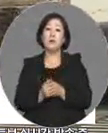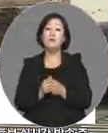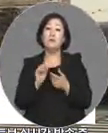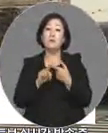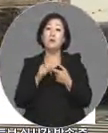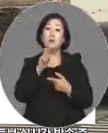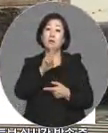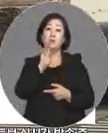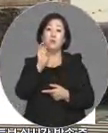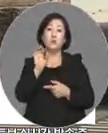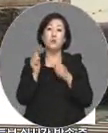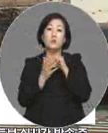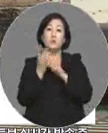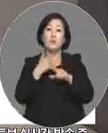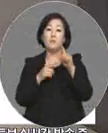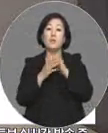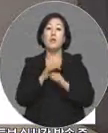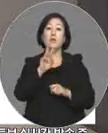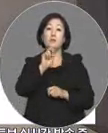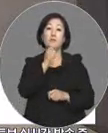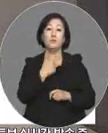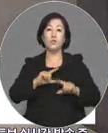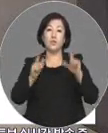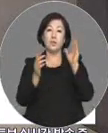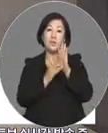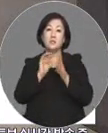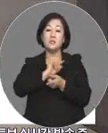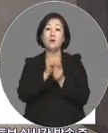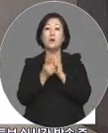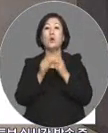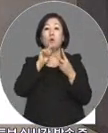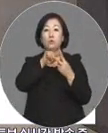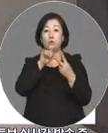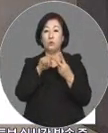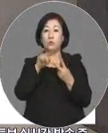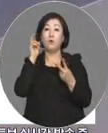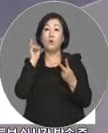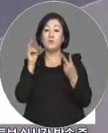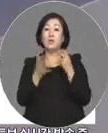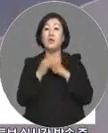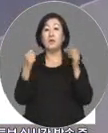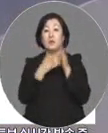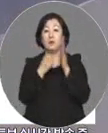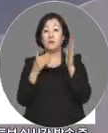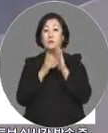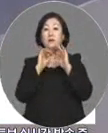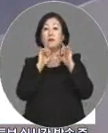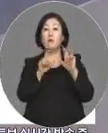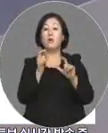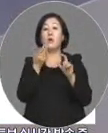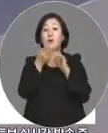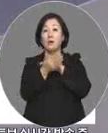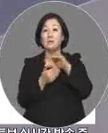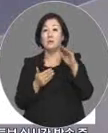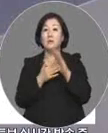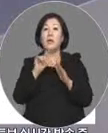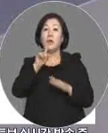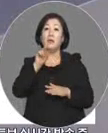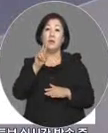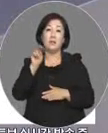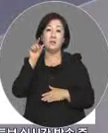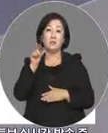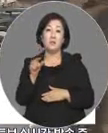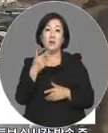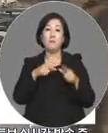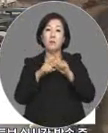이후 집행위원회는 오는 20일까지 양사의 합병 에 대한 최종 결정을 내릴 예정인 가운데 lng 선 독과점을